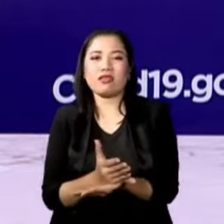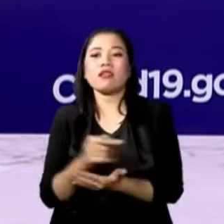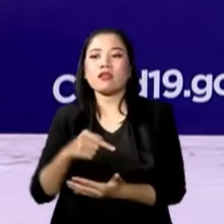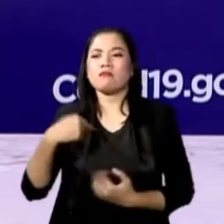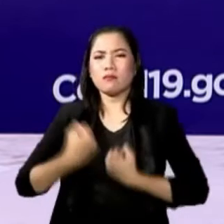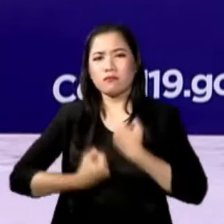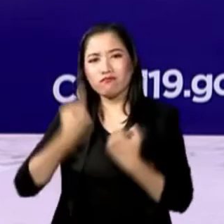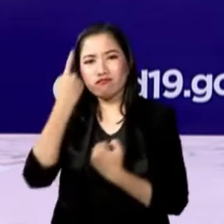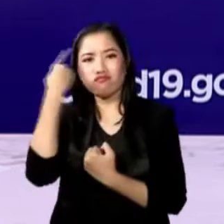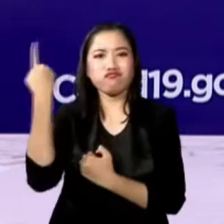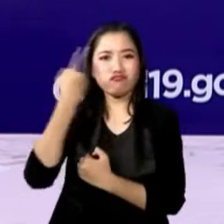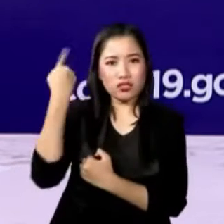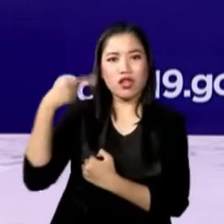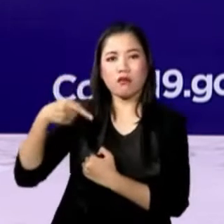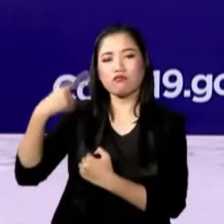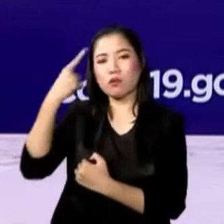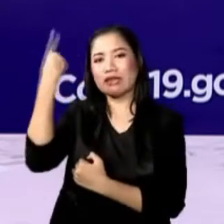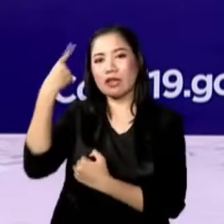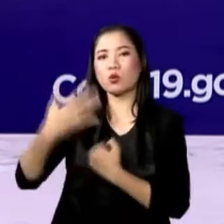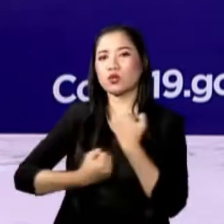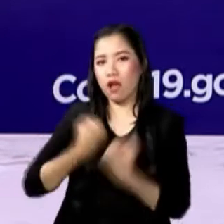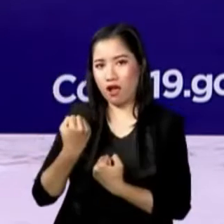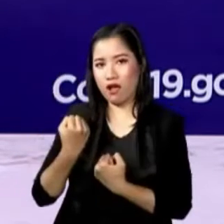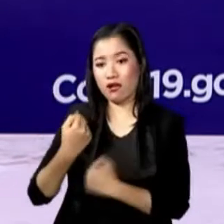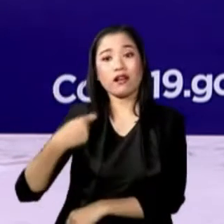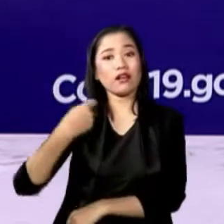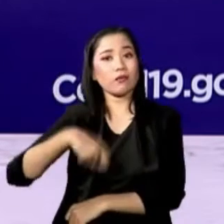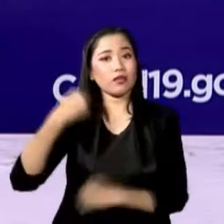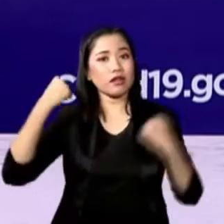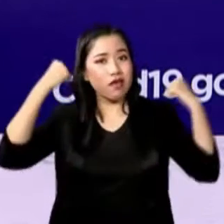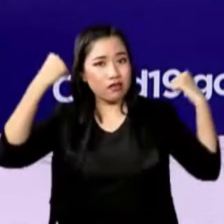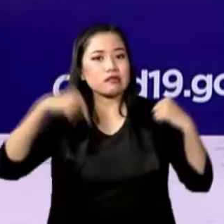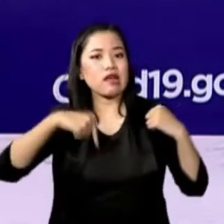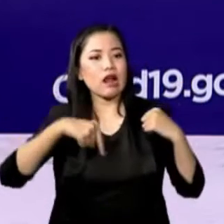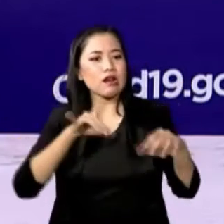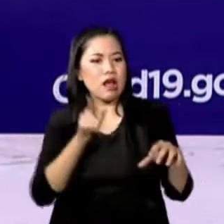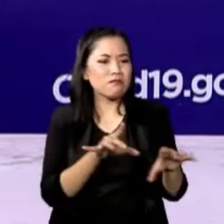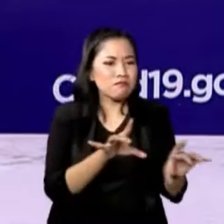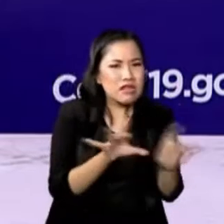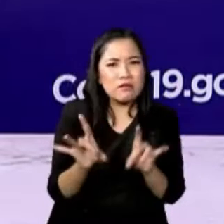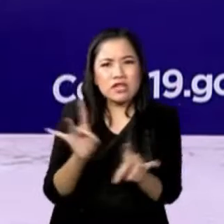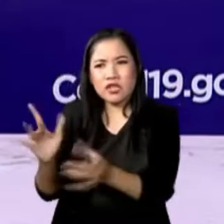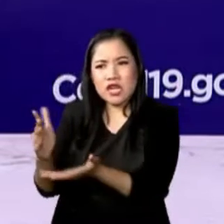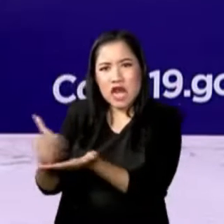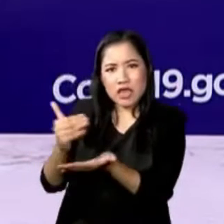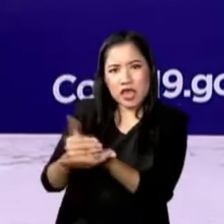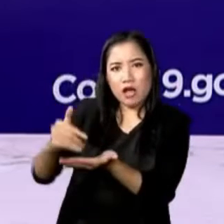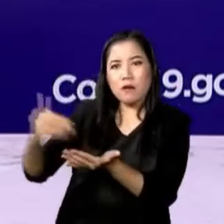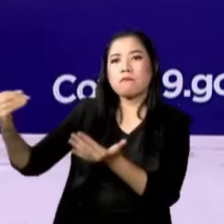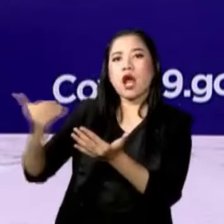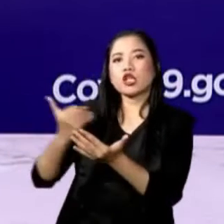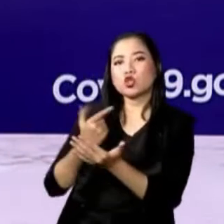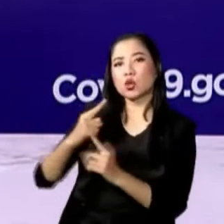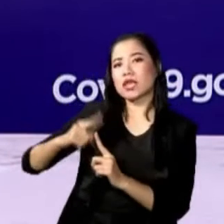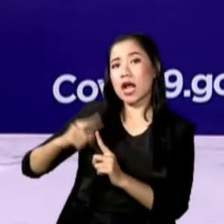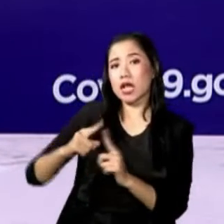terus berupaya untuk memperbaiki keadaan ini. Kementerian Kesehatan tengah memilah antara data yang memang sebenarnya masuk